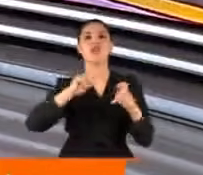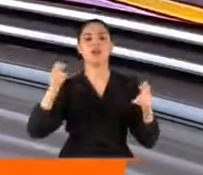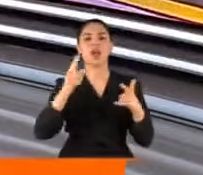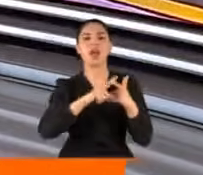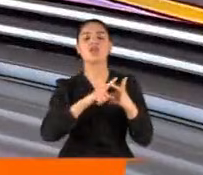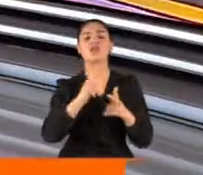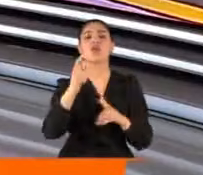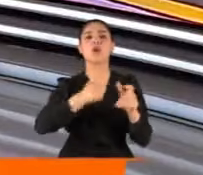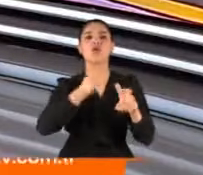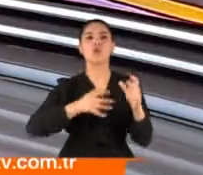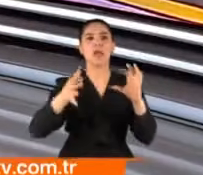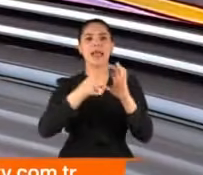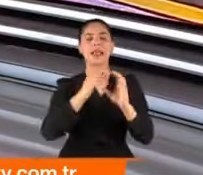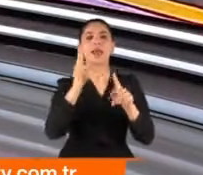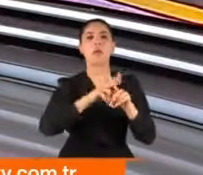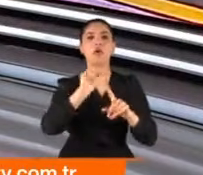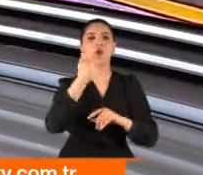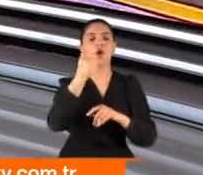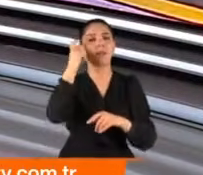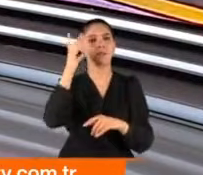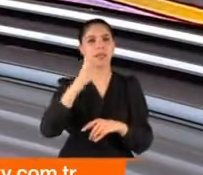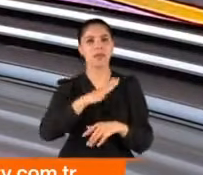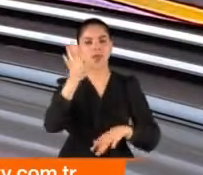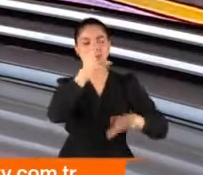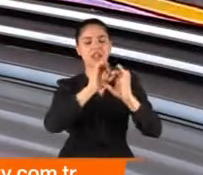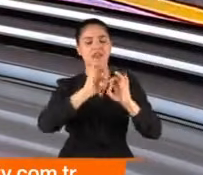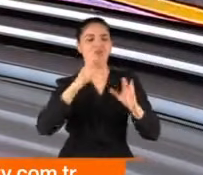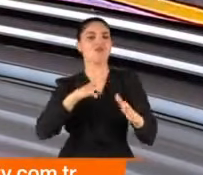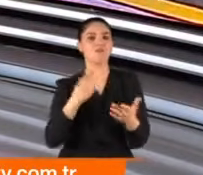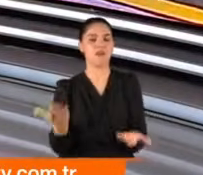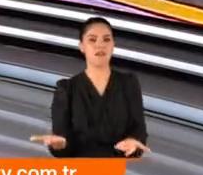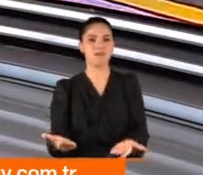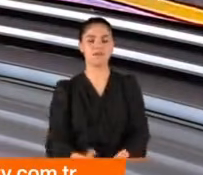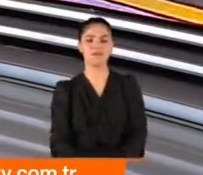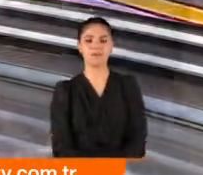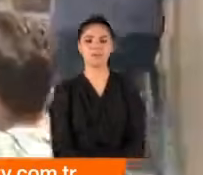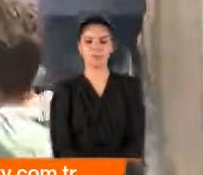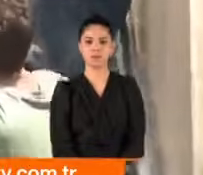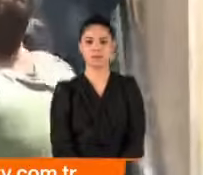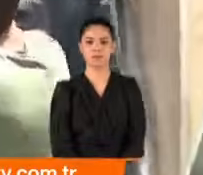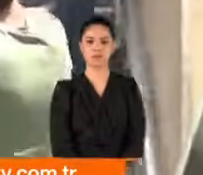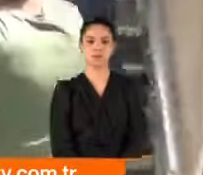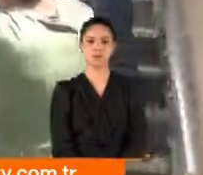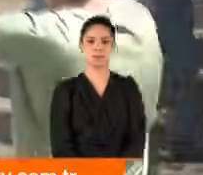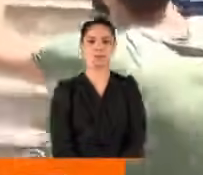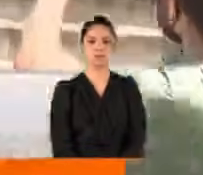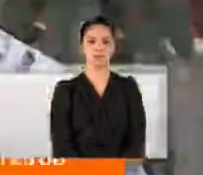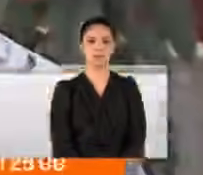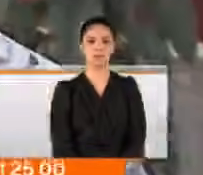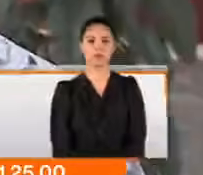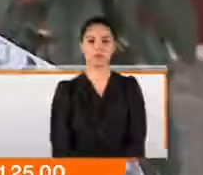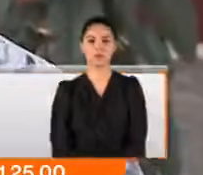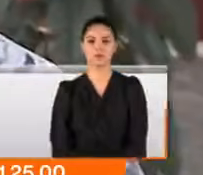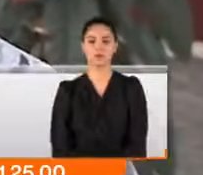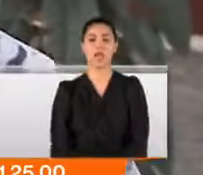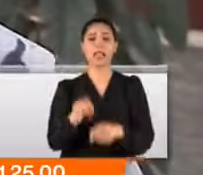soruşturma süreciyle ilgili. Polis önemli bilgilere ulaştı. Sır perdesi aralanmak üzere. Üzerinde o kadar para olduğunu nereden biliyordunuz? Bayağı